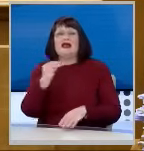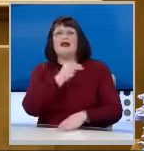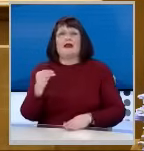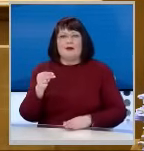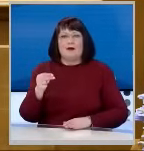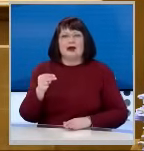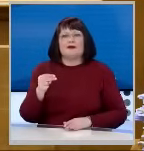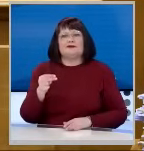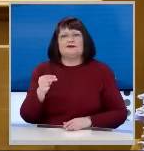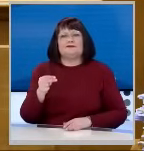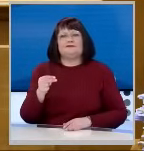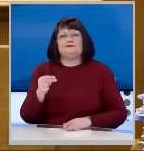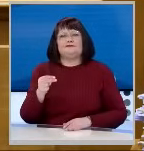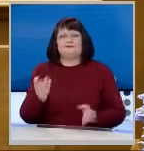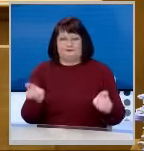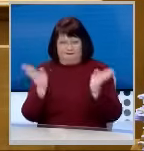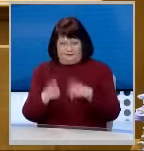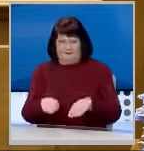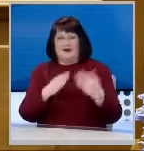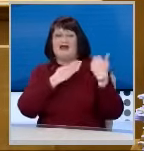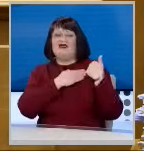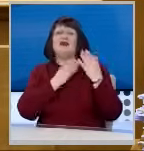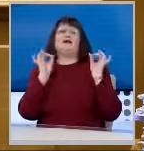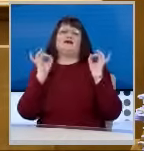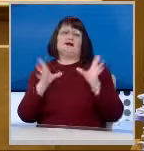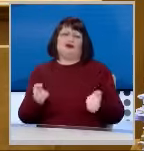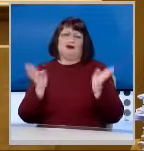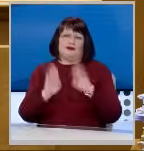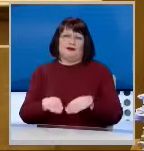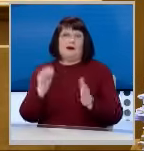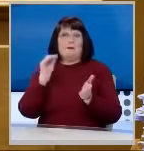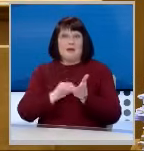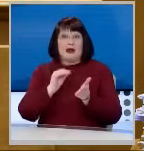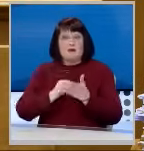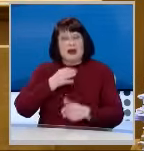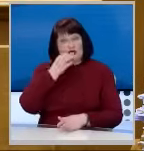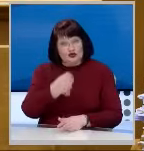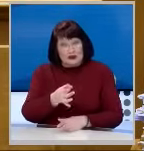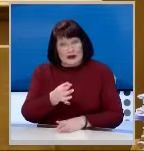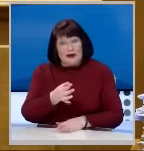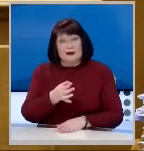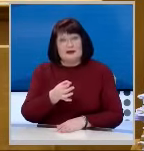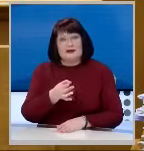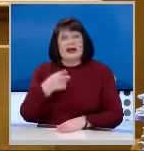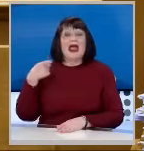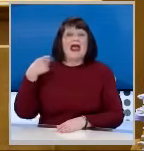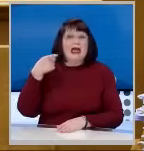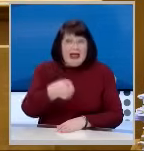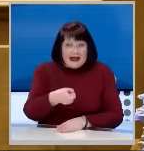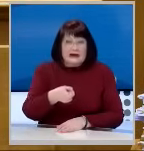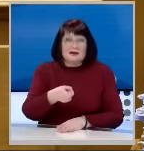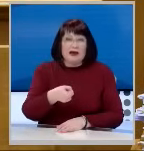υπόθεση για να κλείσετε τις ευθύνες σας ξαναλέω το έγκλημα